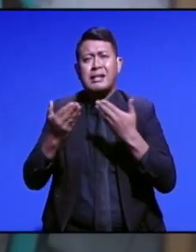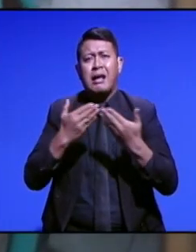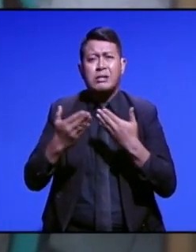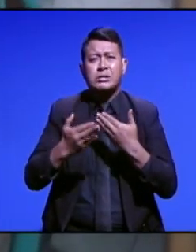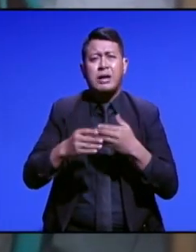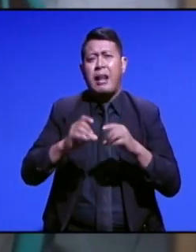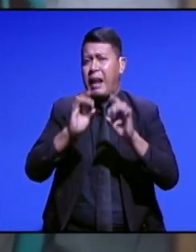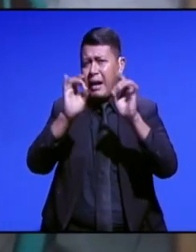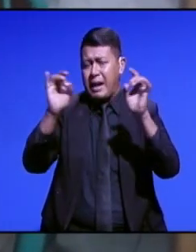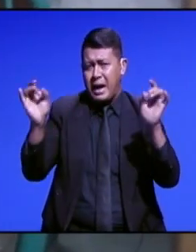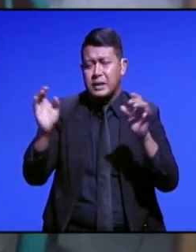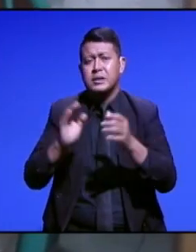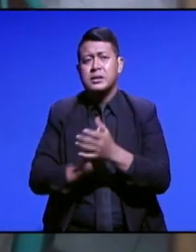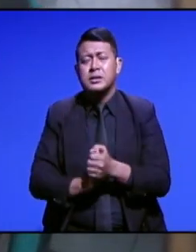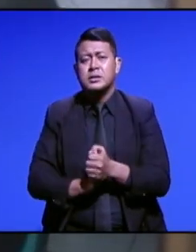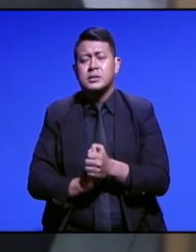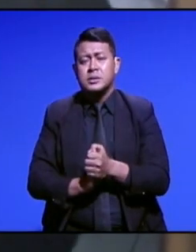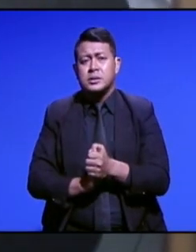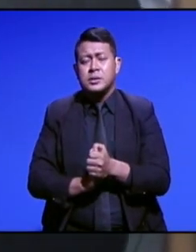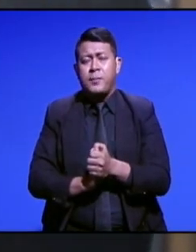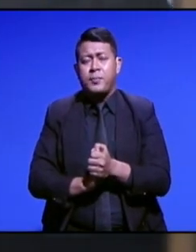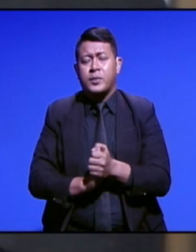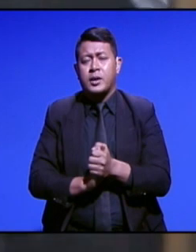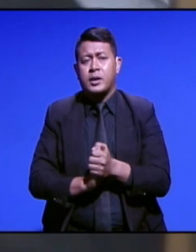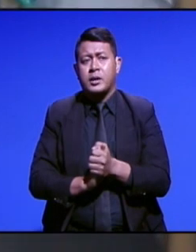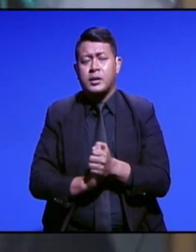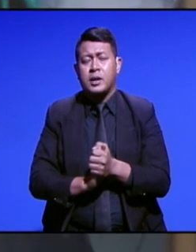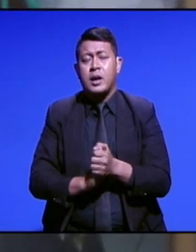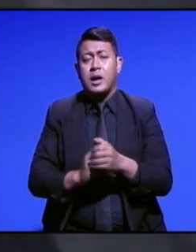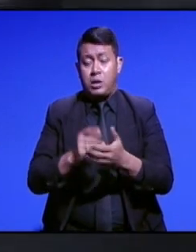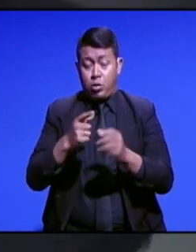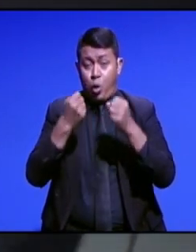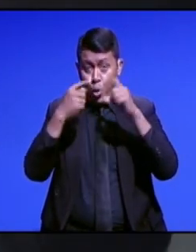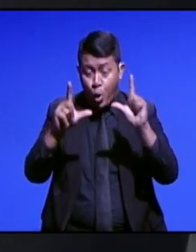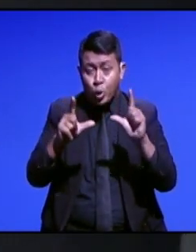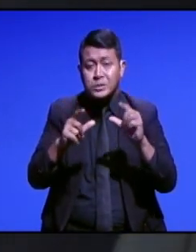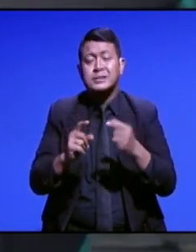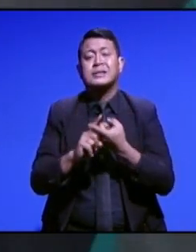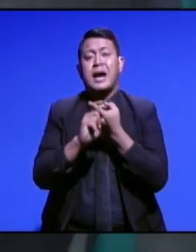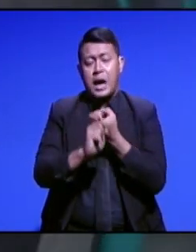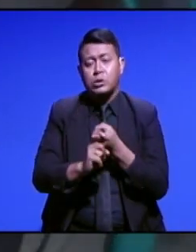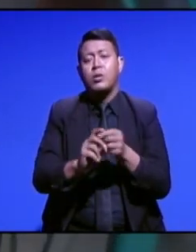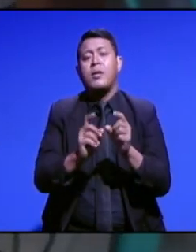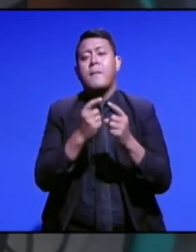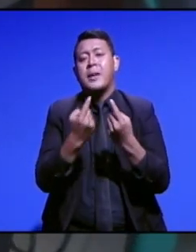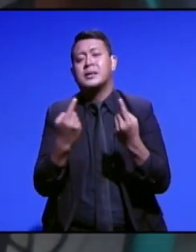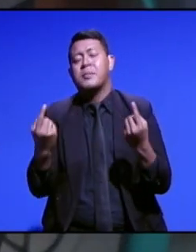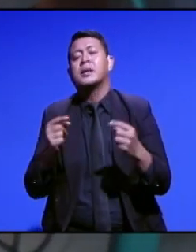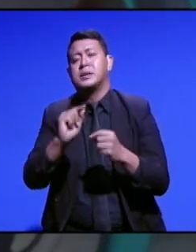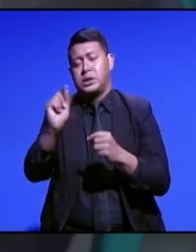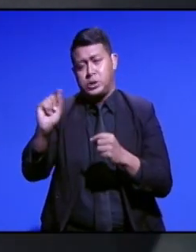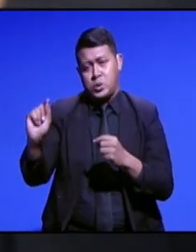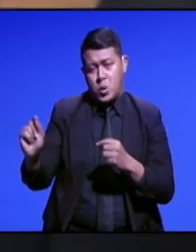jawab ujian juga dibebankan pada sekolah. Kriteria tamat ditentukan oleh masing-masing sekolah. Di periode ini, tingkat